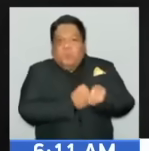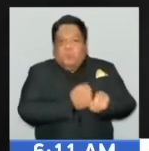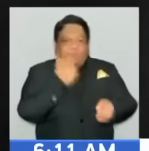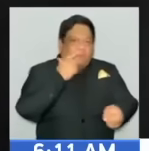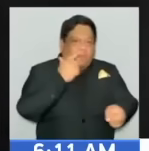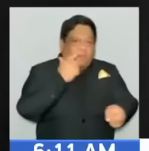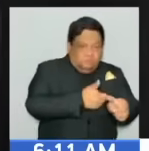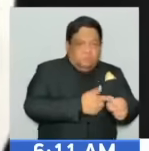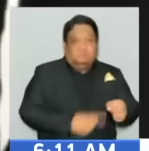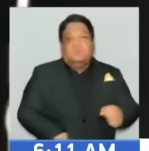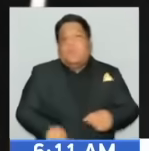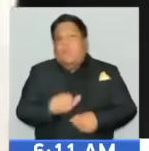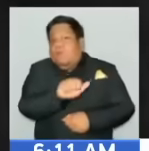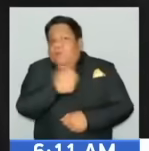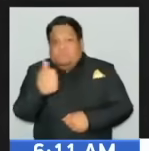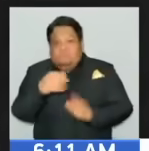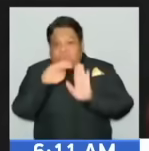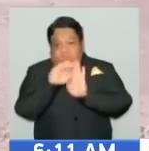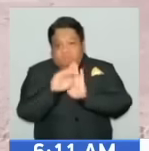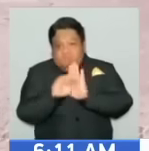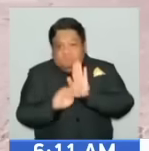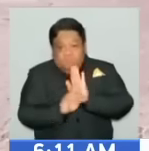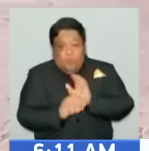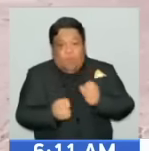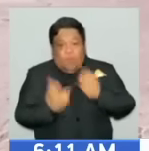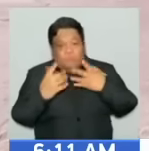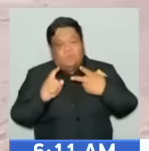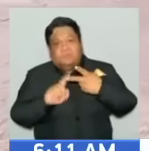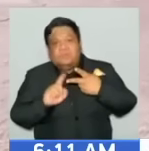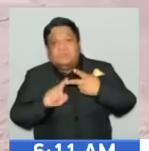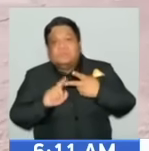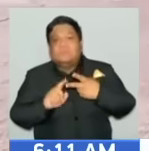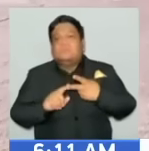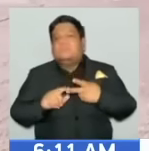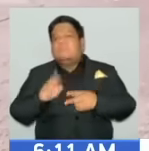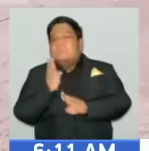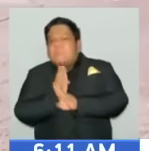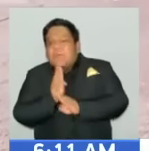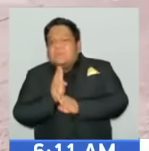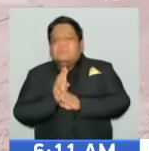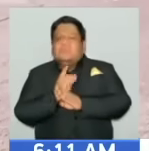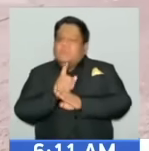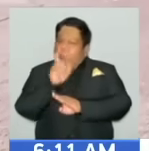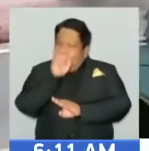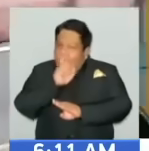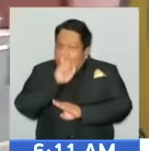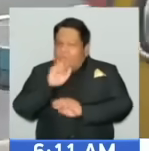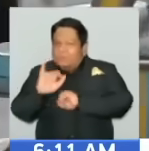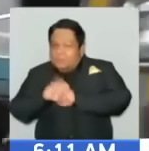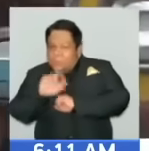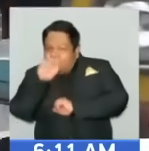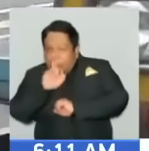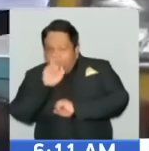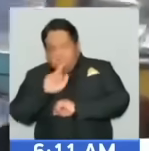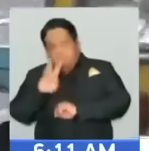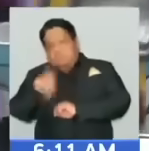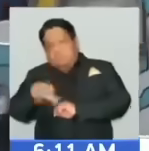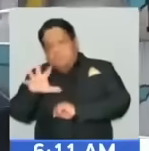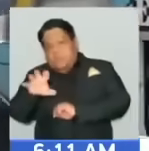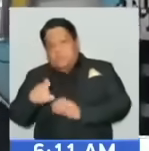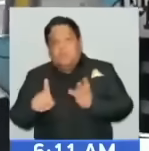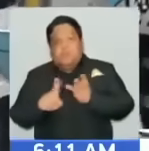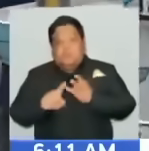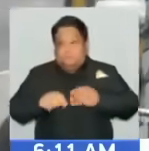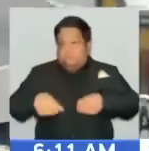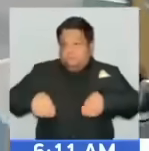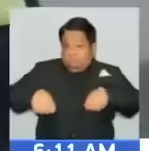traditional jeepney at UV Express, bus at taxi. Ang tricycle drivers makatatanggap ng tig 1,000 pesos at 1,200